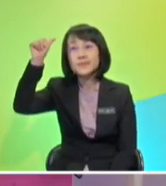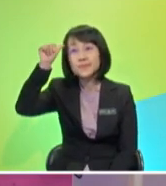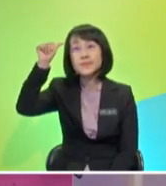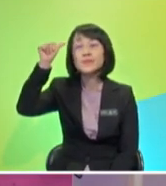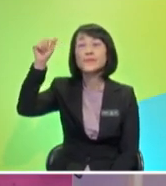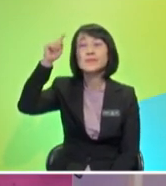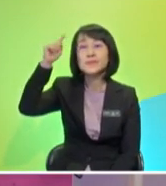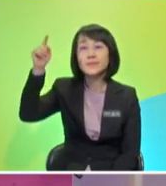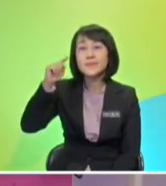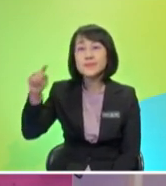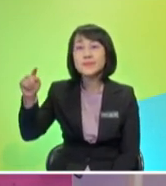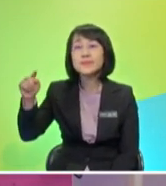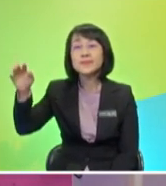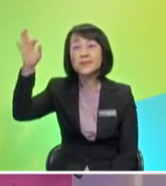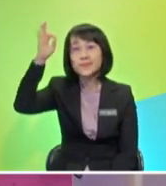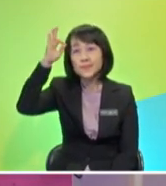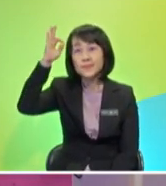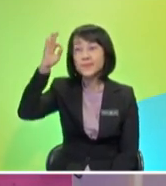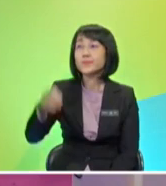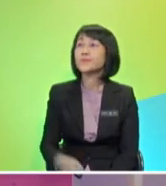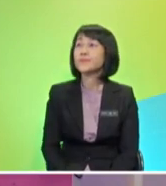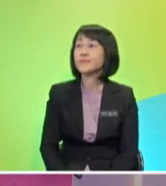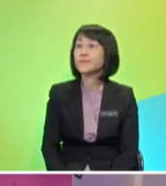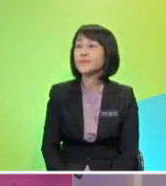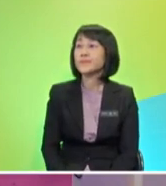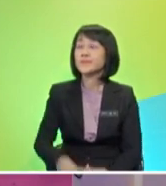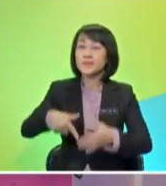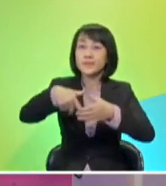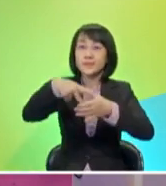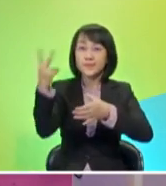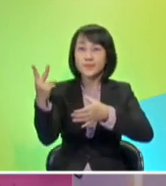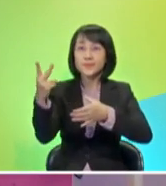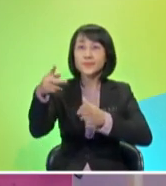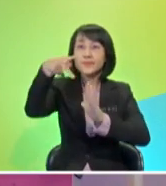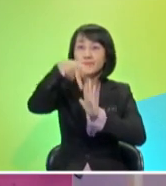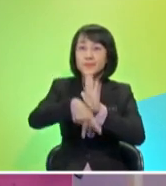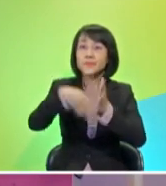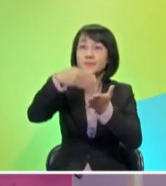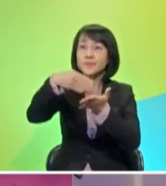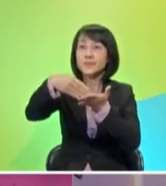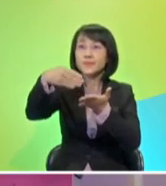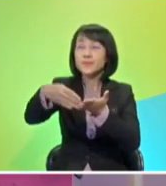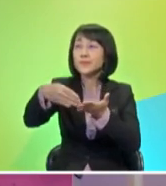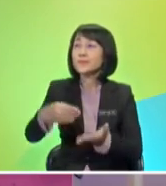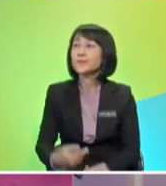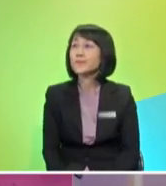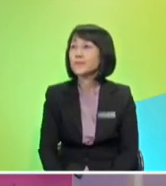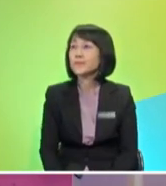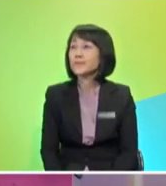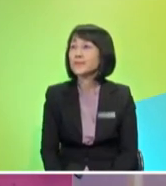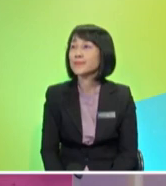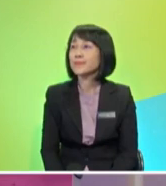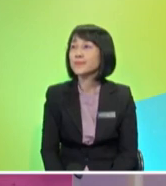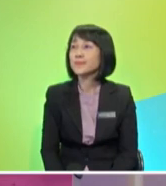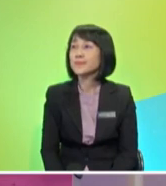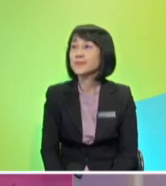tak keluarkan Lego? Jom kita kira sama-sama menggunakan Lego yang ada. Tapi cikgu tak ada Lego, cikgu ada pembilang